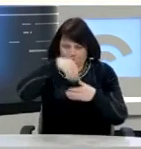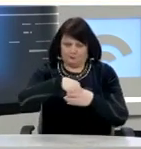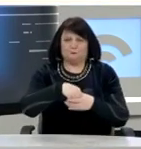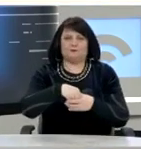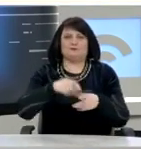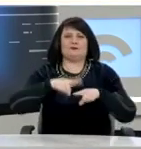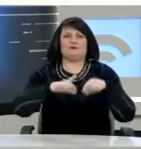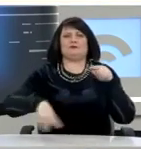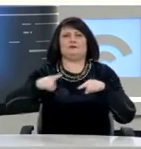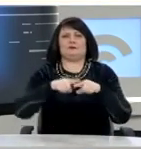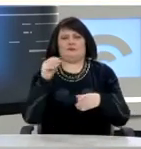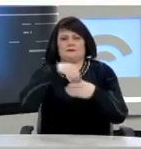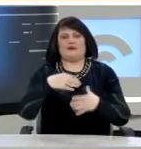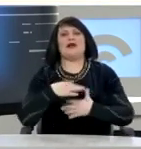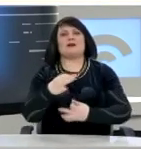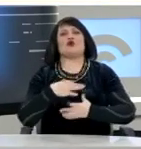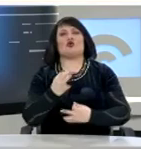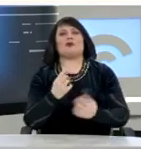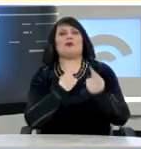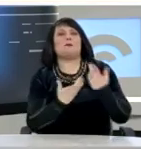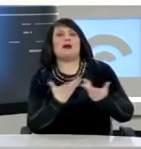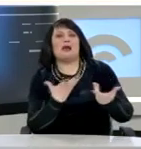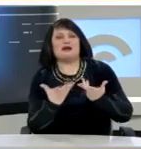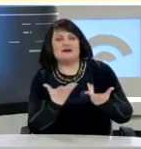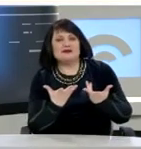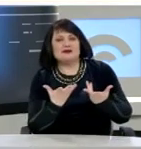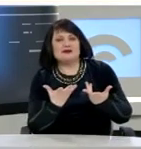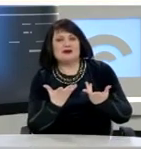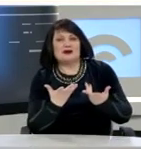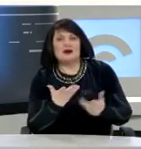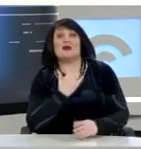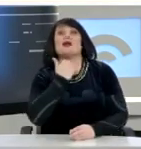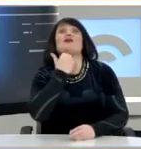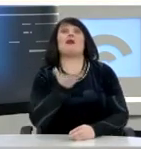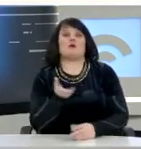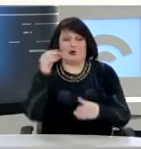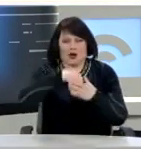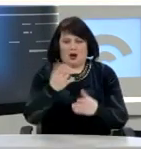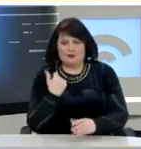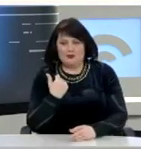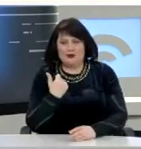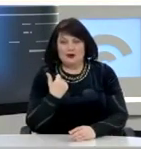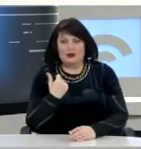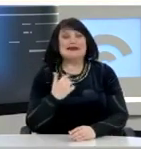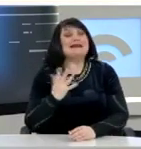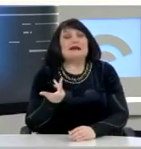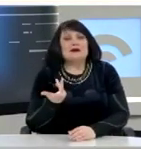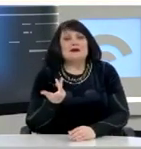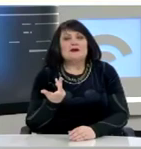συμμετάσχει με εκπρόσωπο στη διαπραγμάτευση και εφόσον δεν μπορεί που δεν συμμετείχε, να